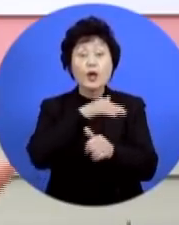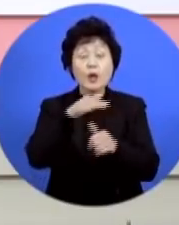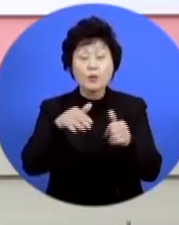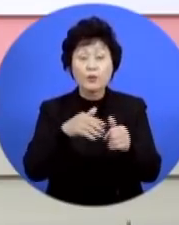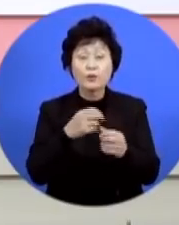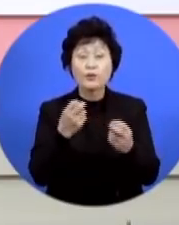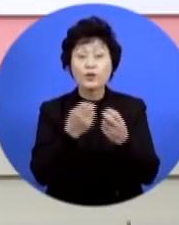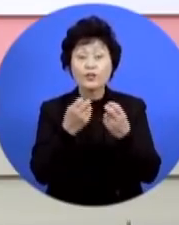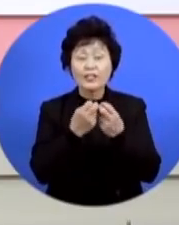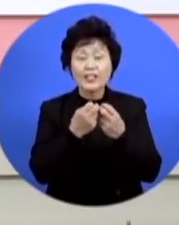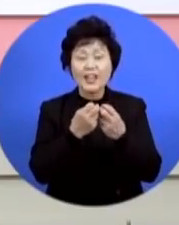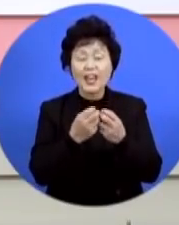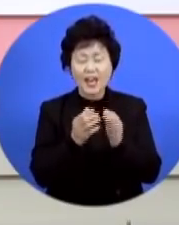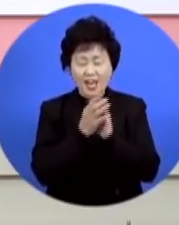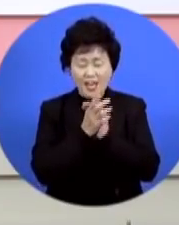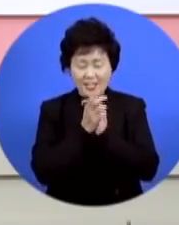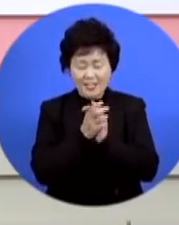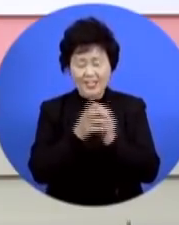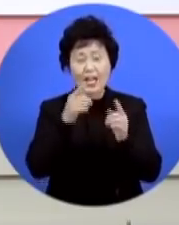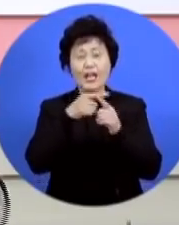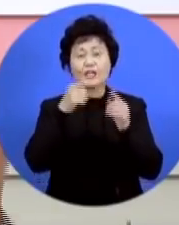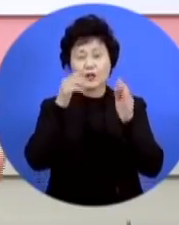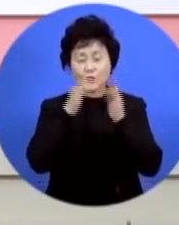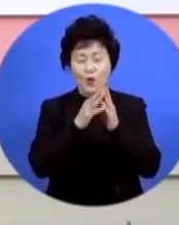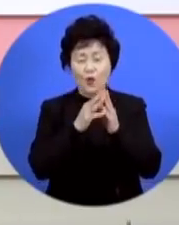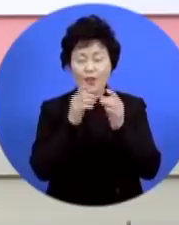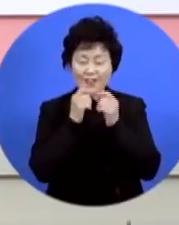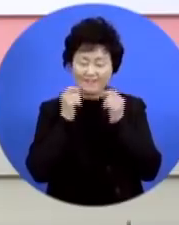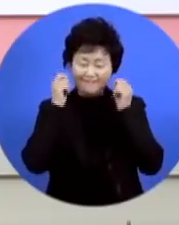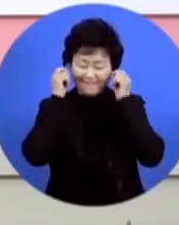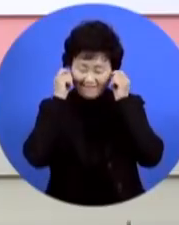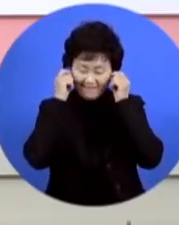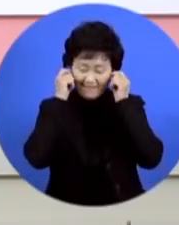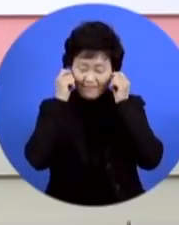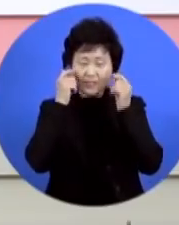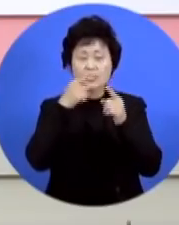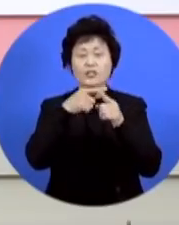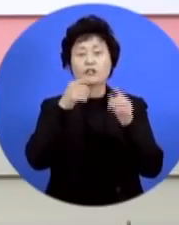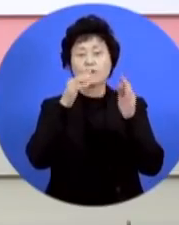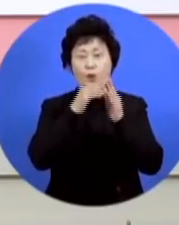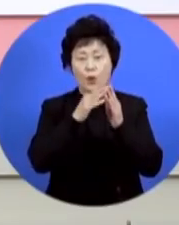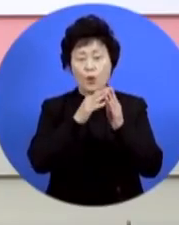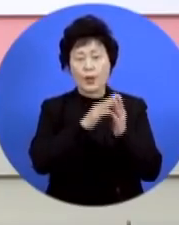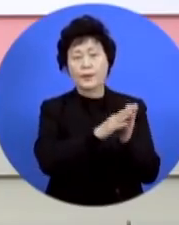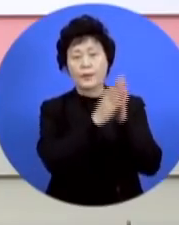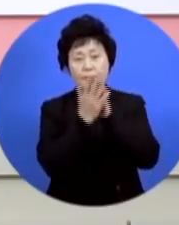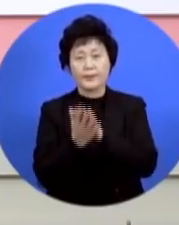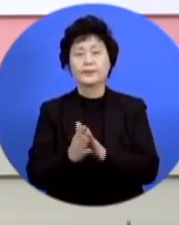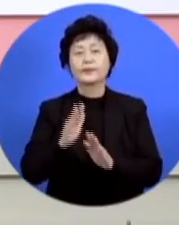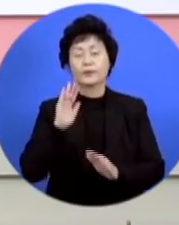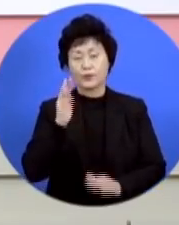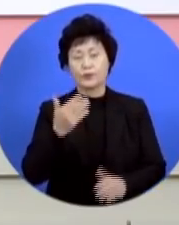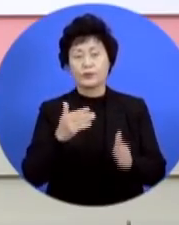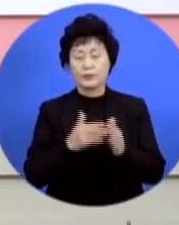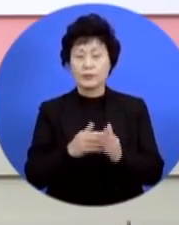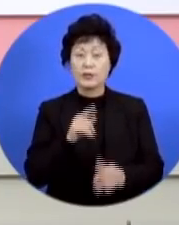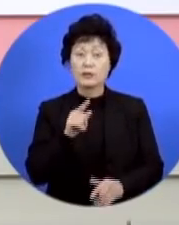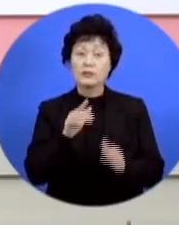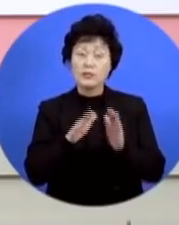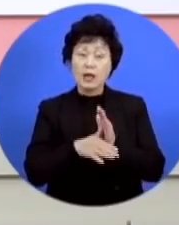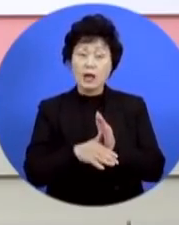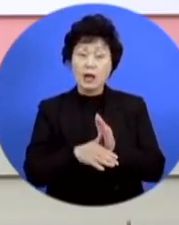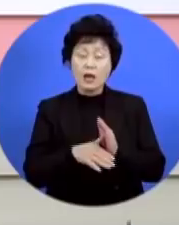웃음꽃이 피기 시작하고 다시 다이나믹하게 막 성장하는 목회가 됐는데, 그때 정말